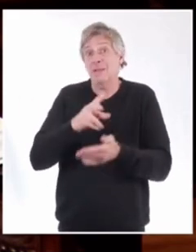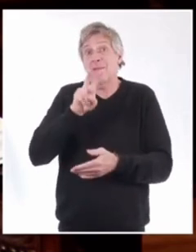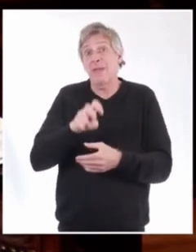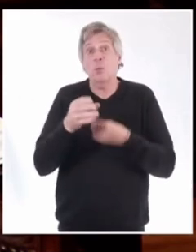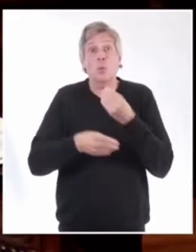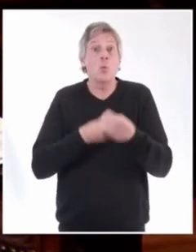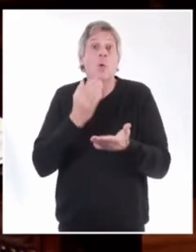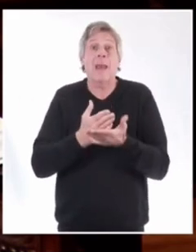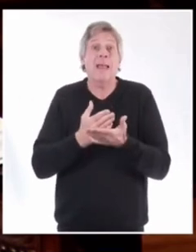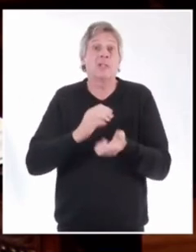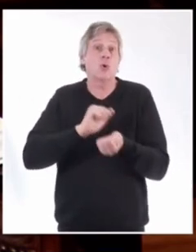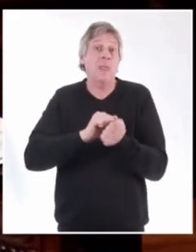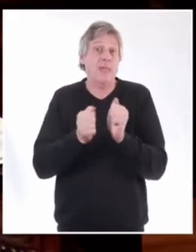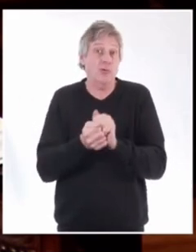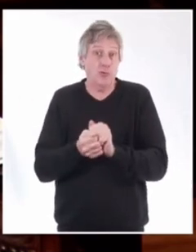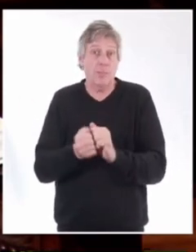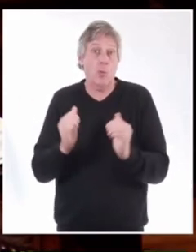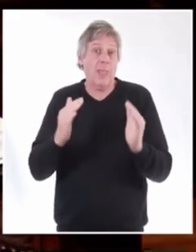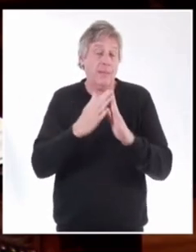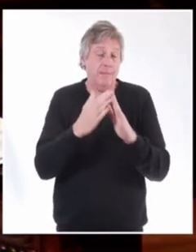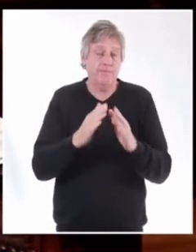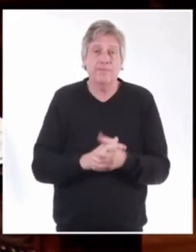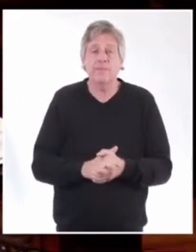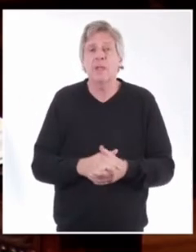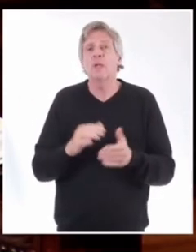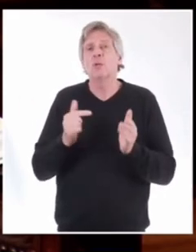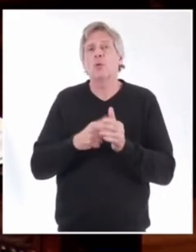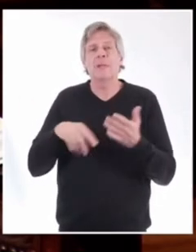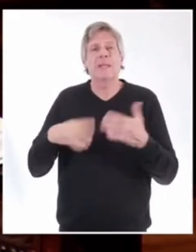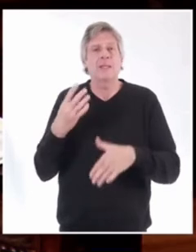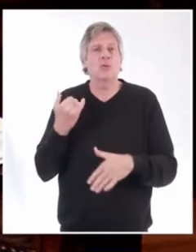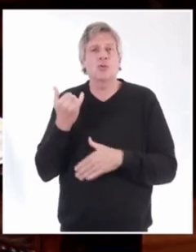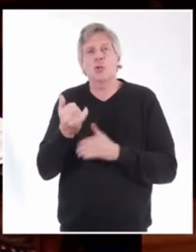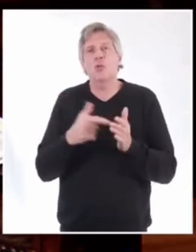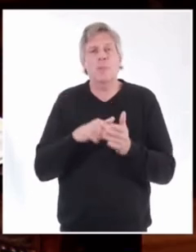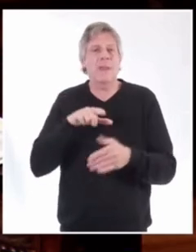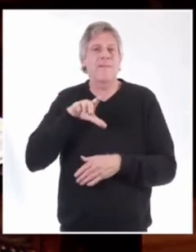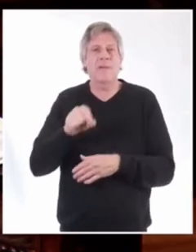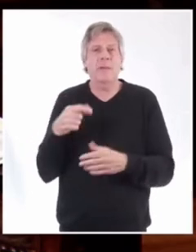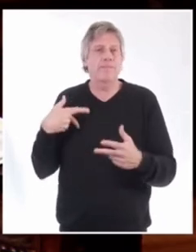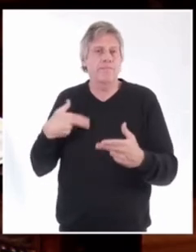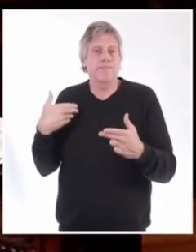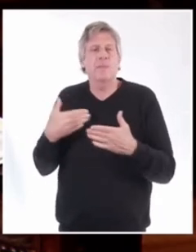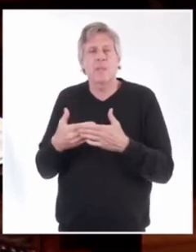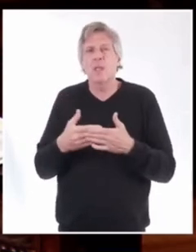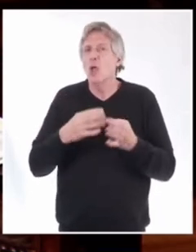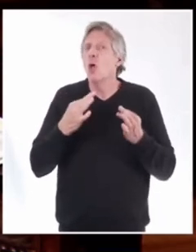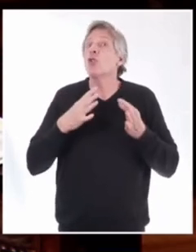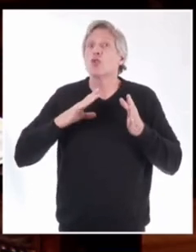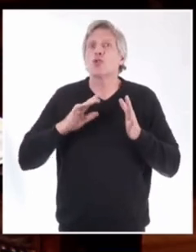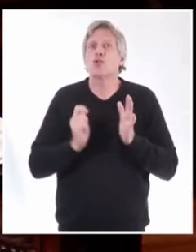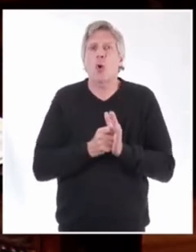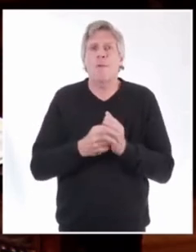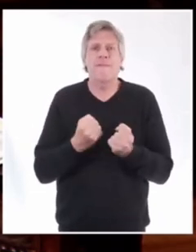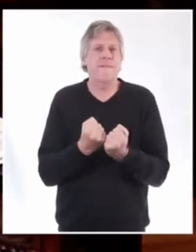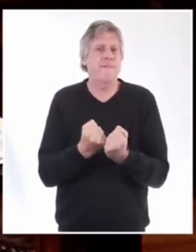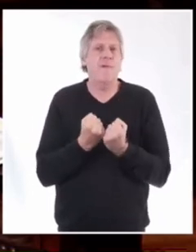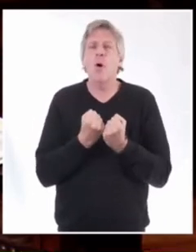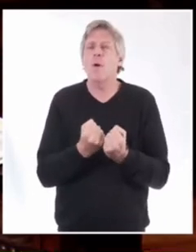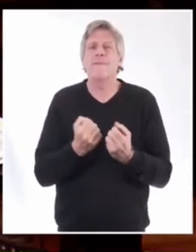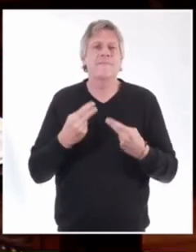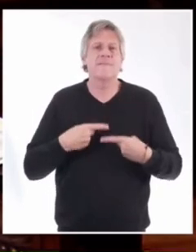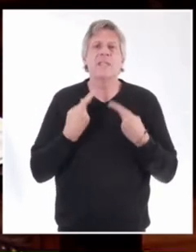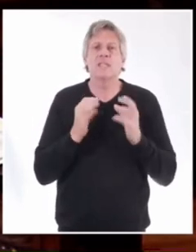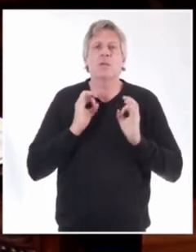neige. Entre 2014 et 2020, ces temps de séjour étaient des temps forts de la vie scolaire pour de très nombreuses